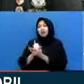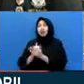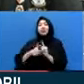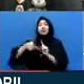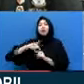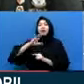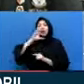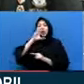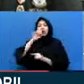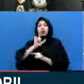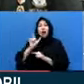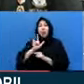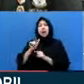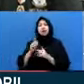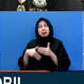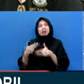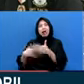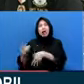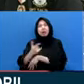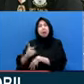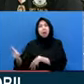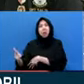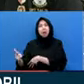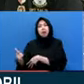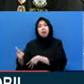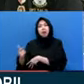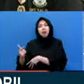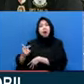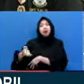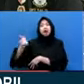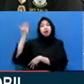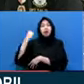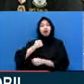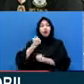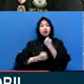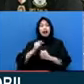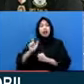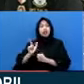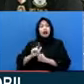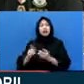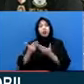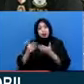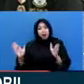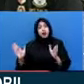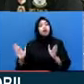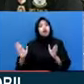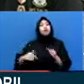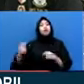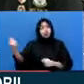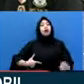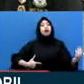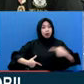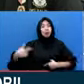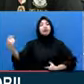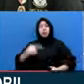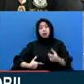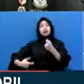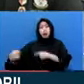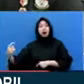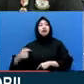tetap berjalan itu sudah adanya ee usaha rental ini sudah berjalan mulai adanya mobilisasi